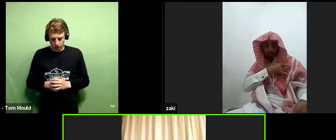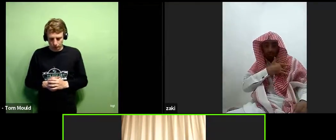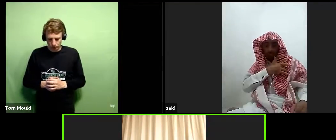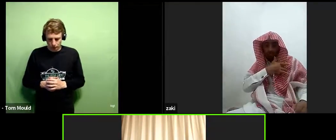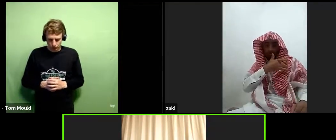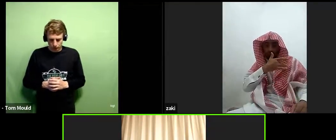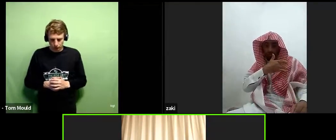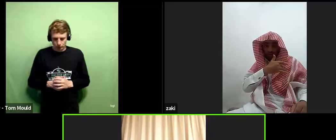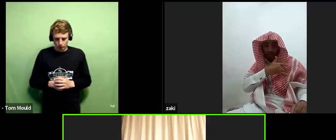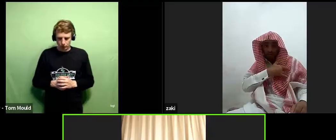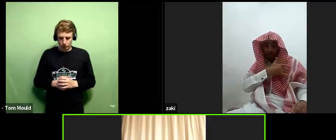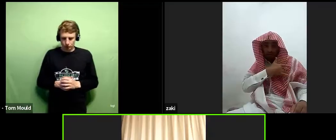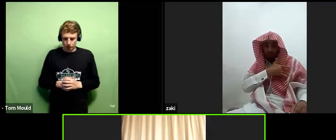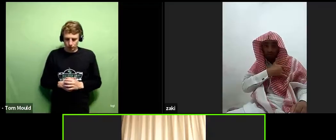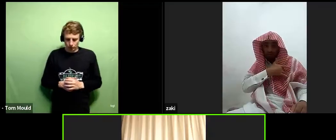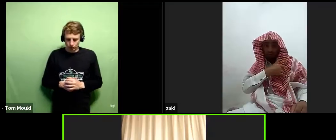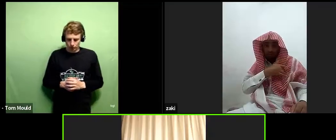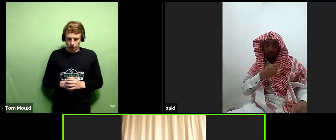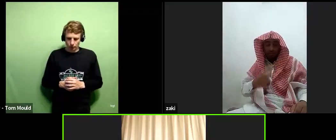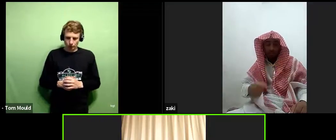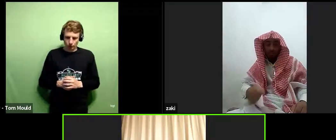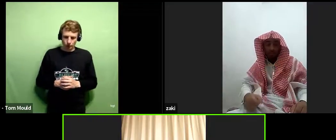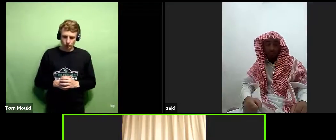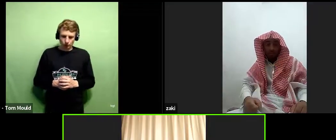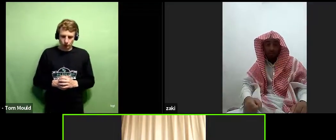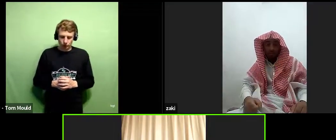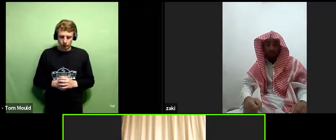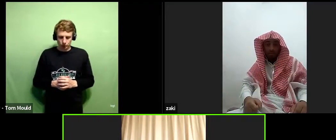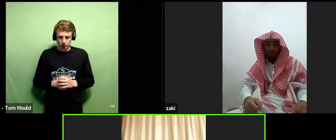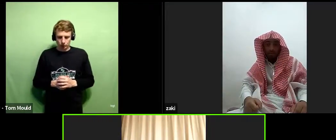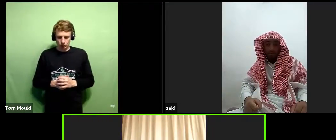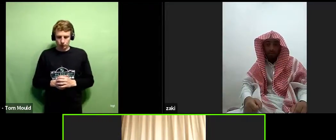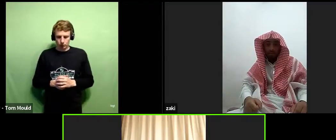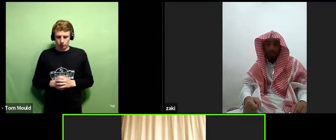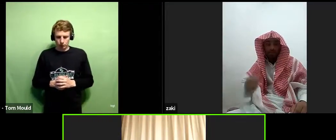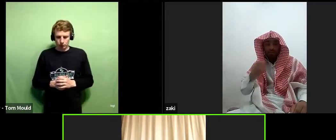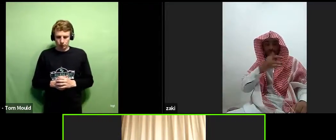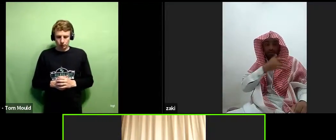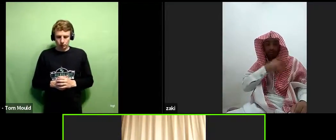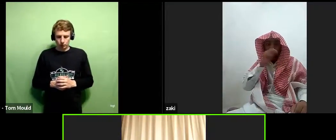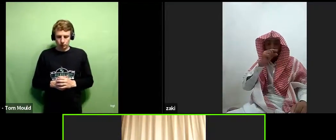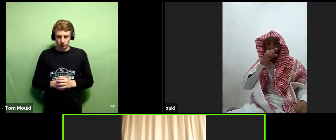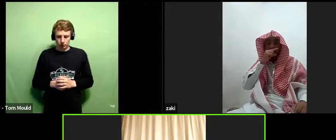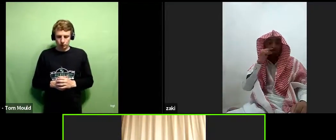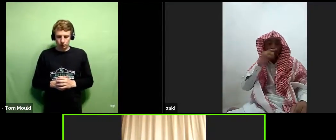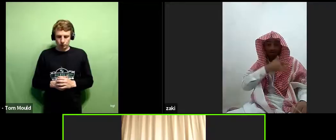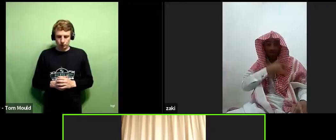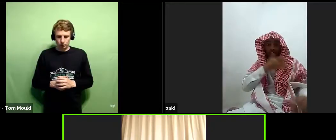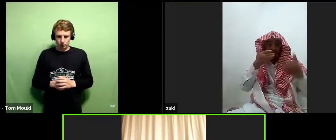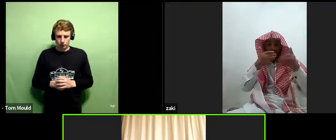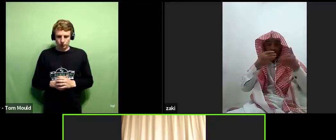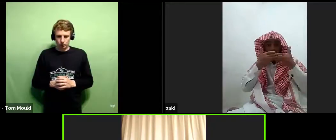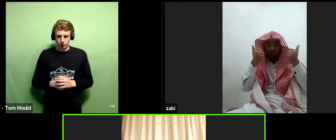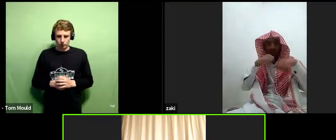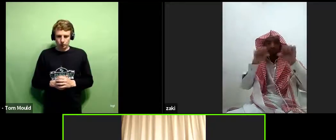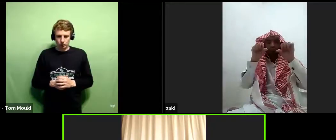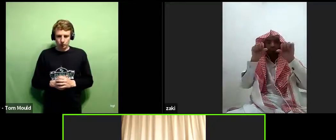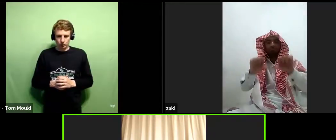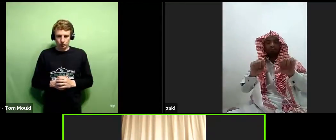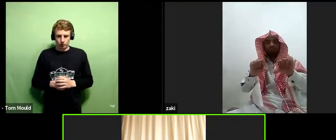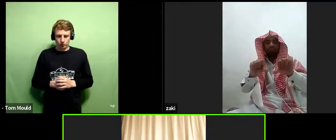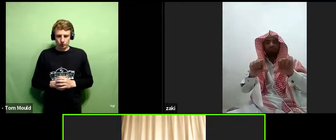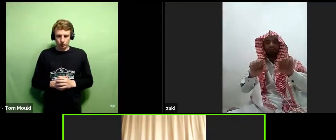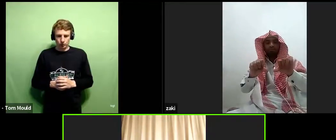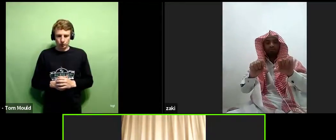فأصبحت فإنها لا يصح منها صوم ذلك اليوم لأنها لم تكن